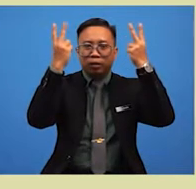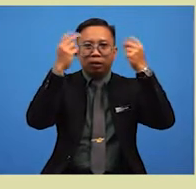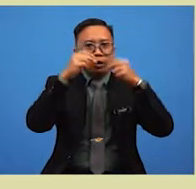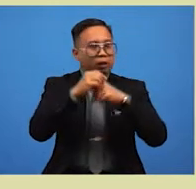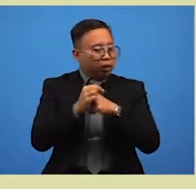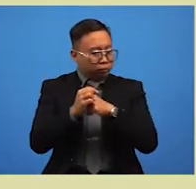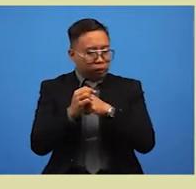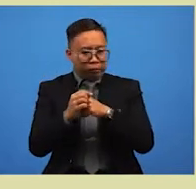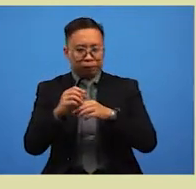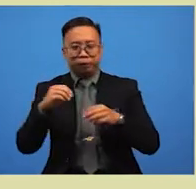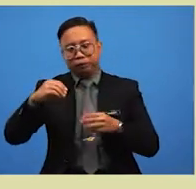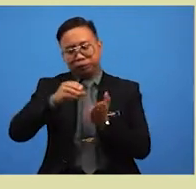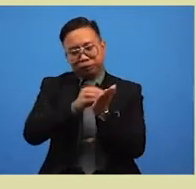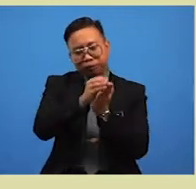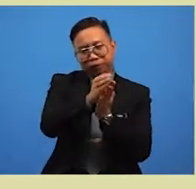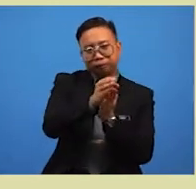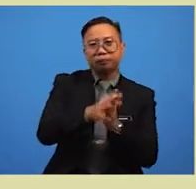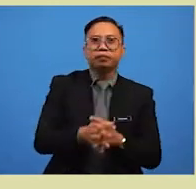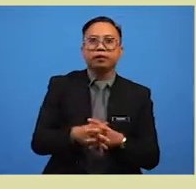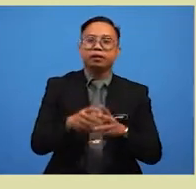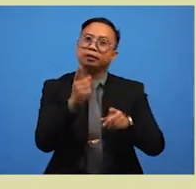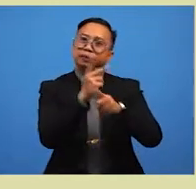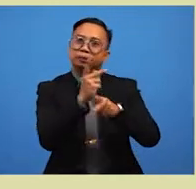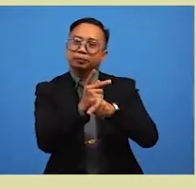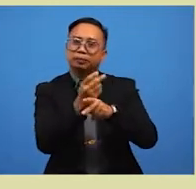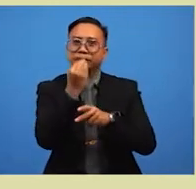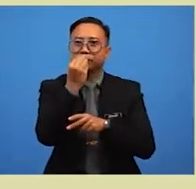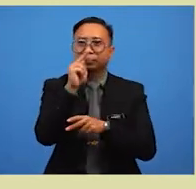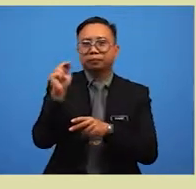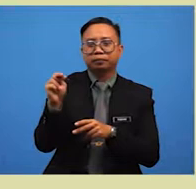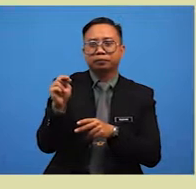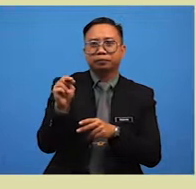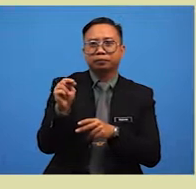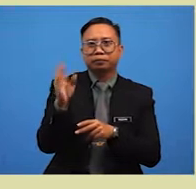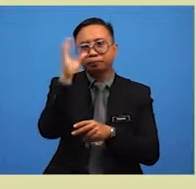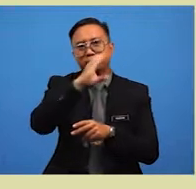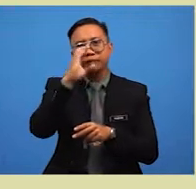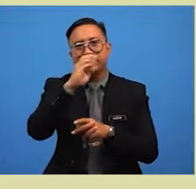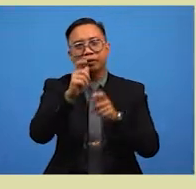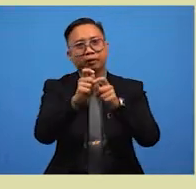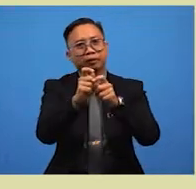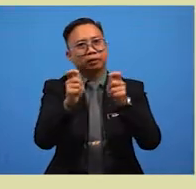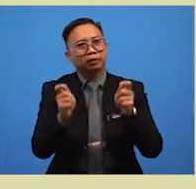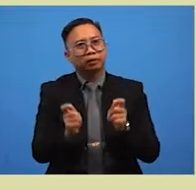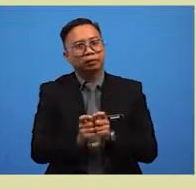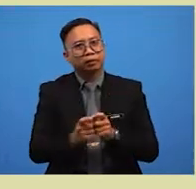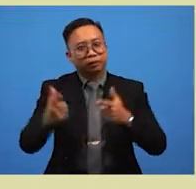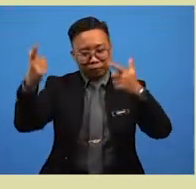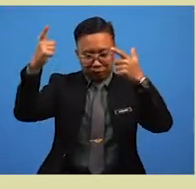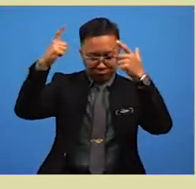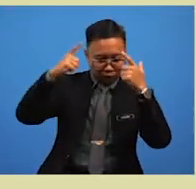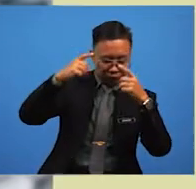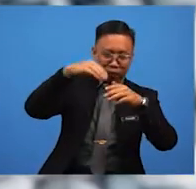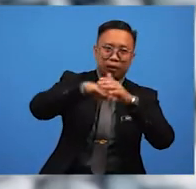Haiwan mengorek tanah untuk mencari dan menyimpan makanan atau mencari tempat perlindungan di dalam